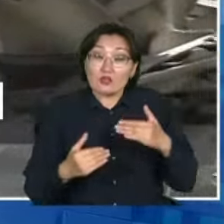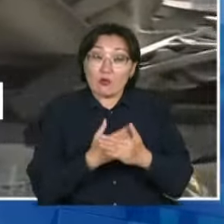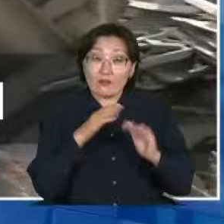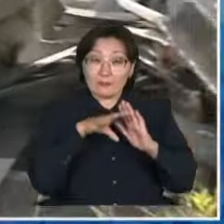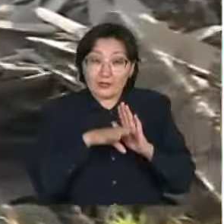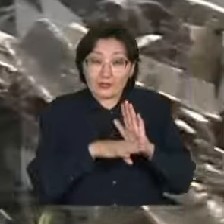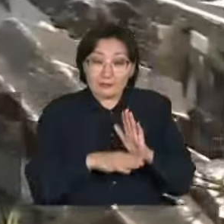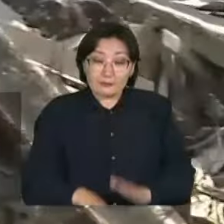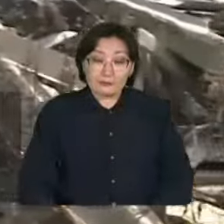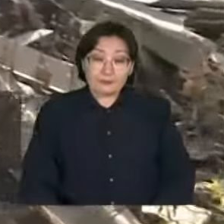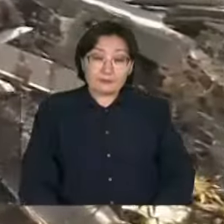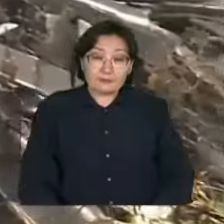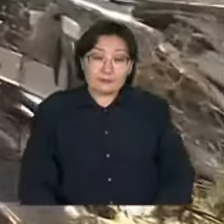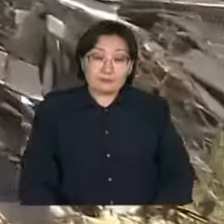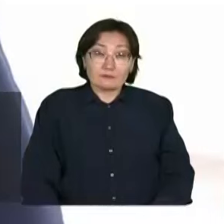программе.